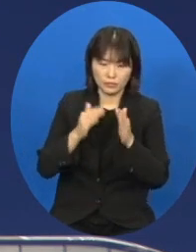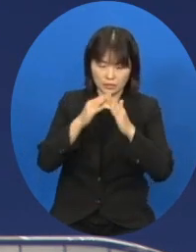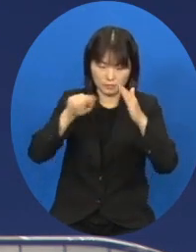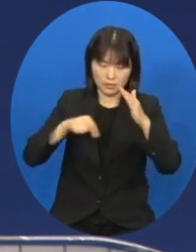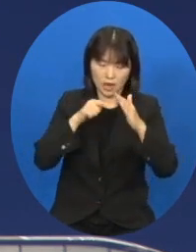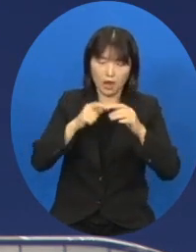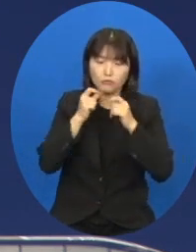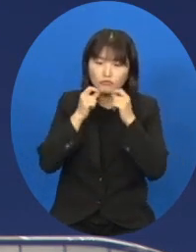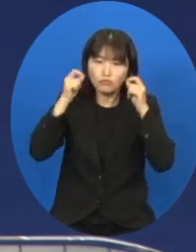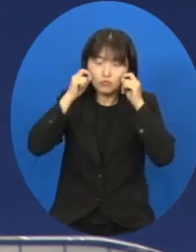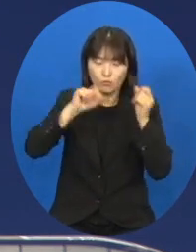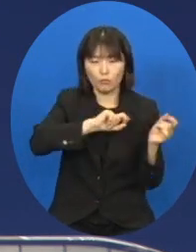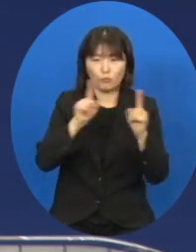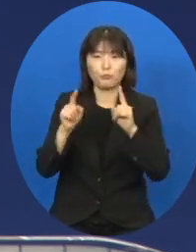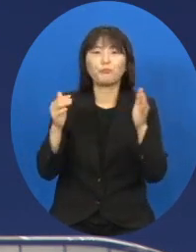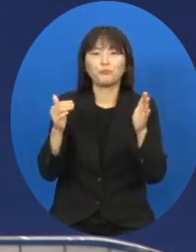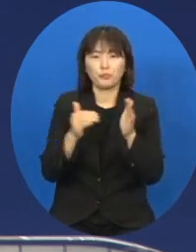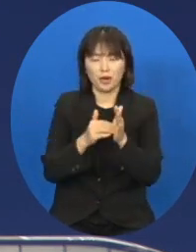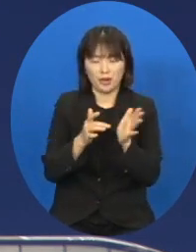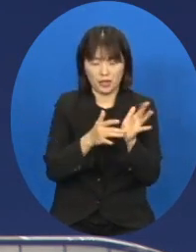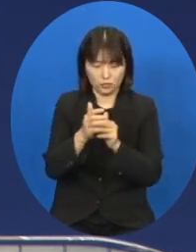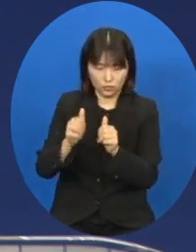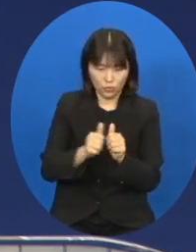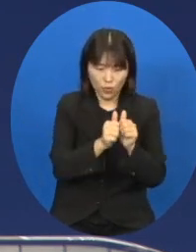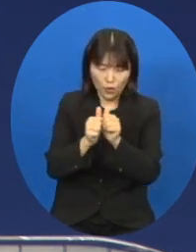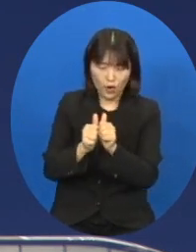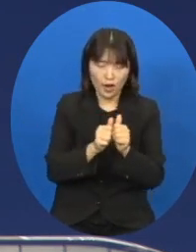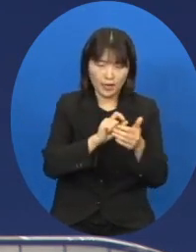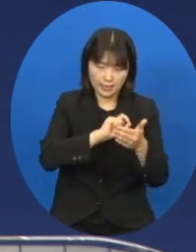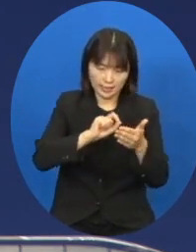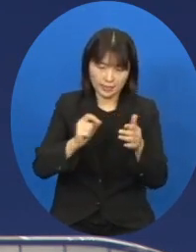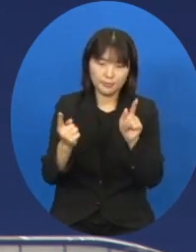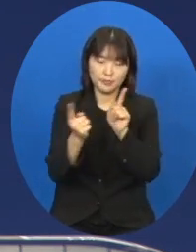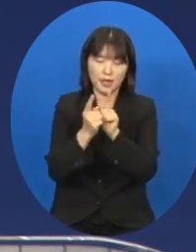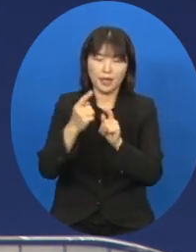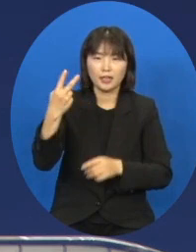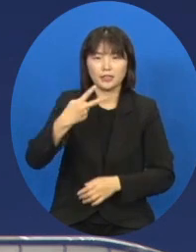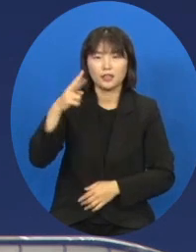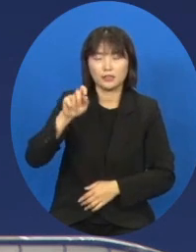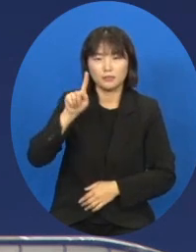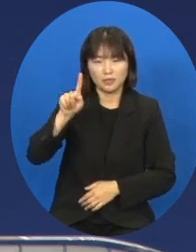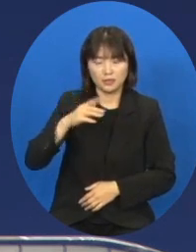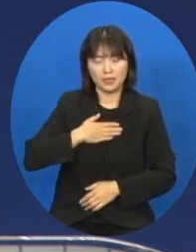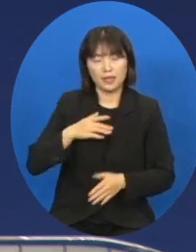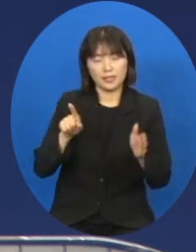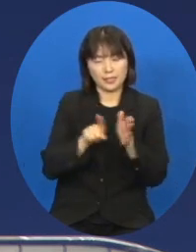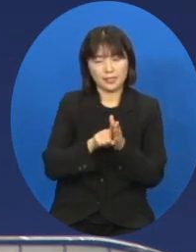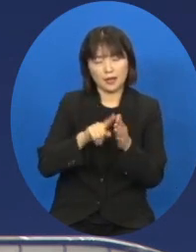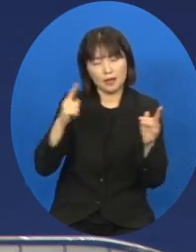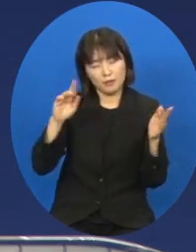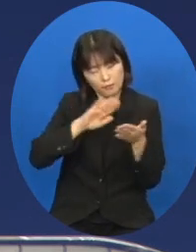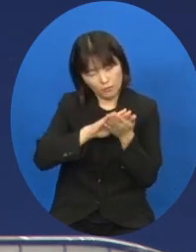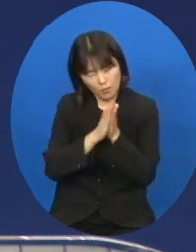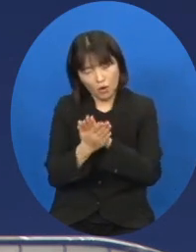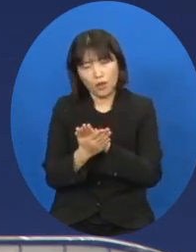회복되었다. 예수 동행일기를 만난 2021년은 내 신앙의 분기점이다.